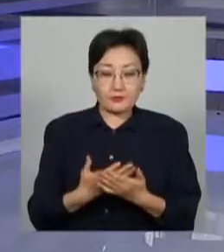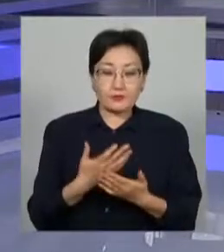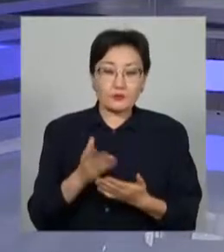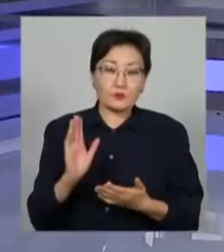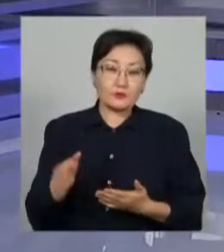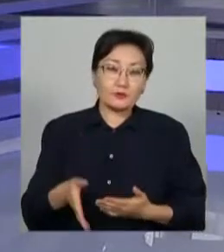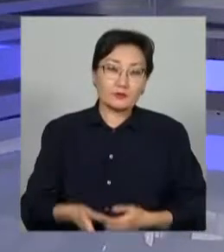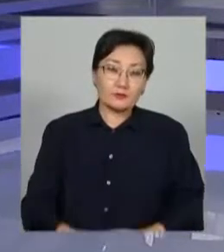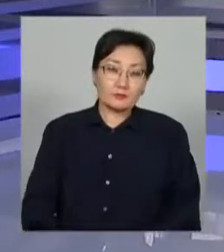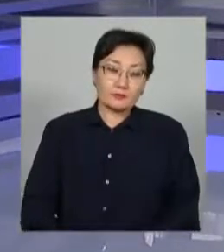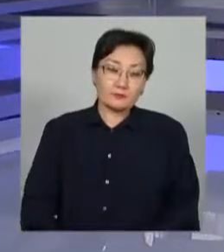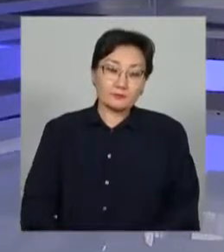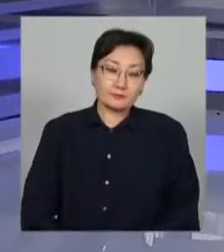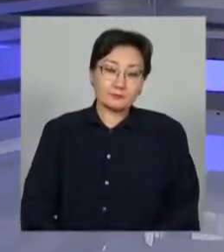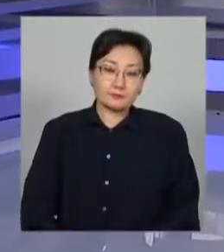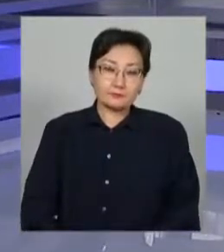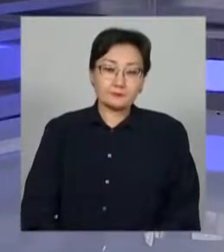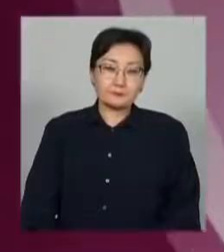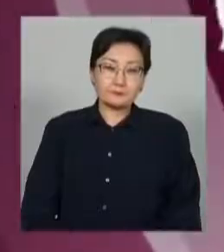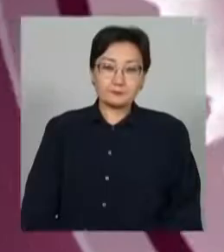Qalnurqızı. Äwele aŋdatpa.